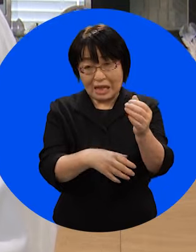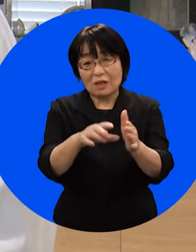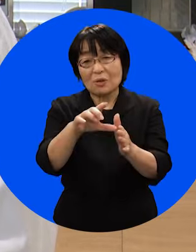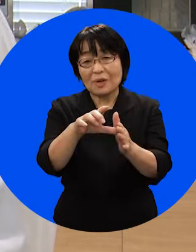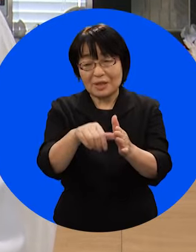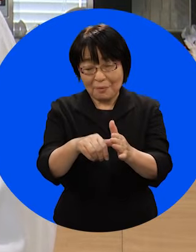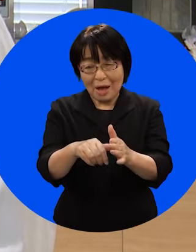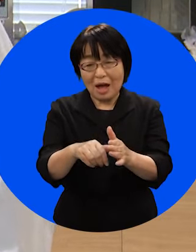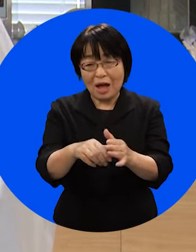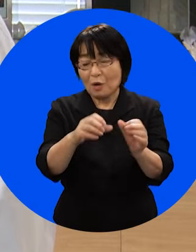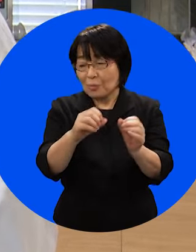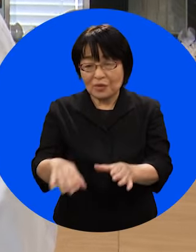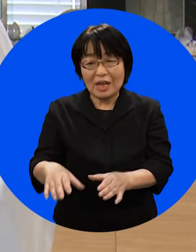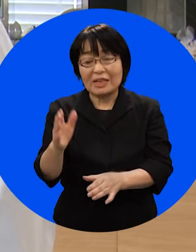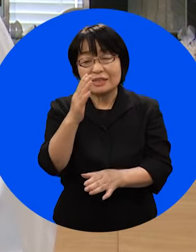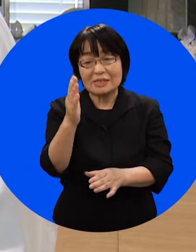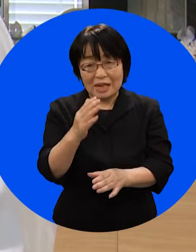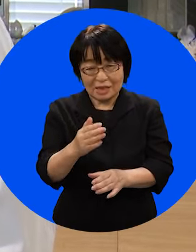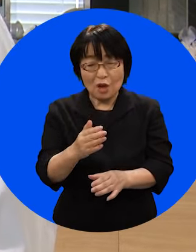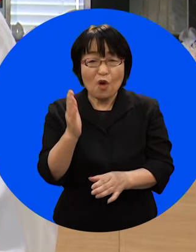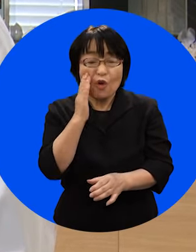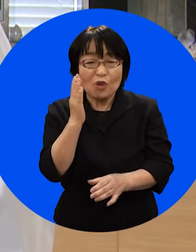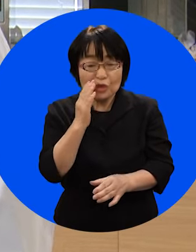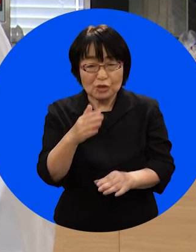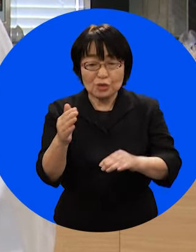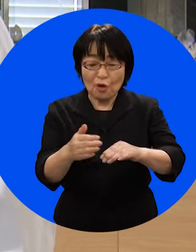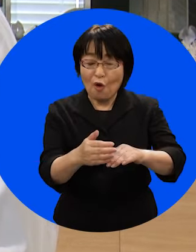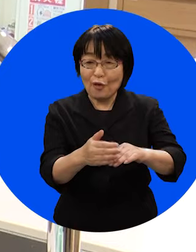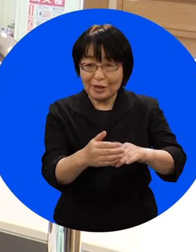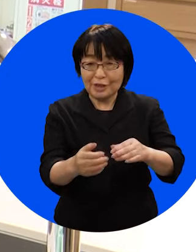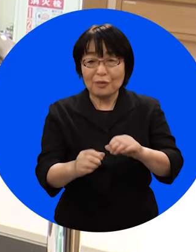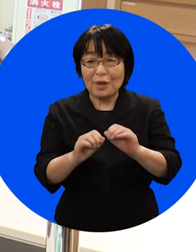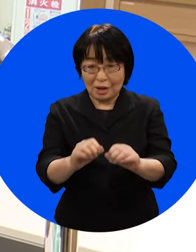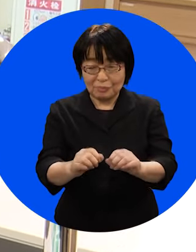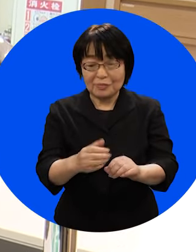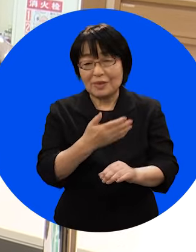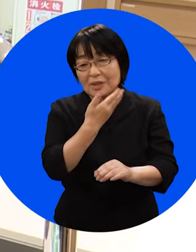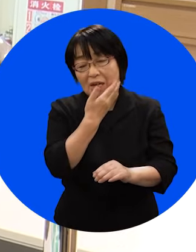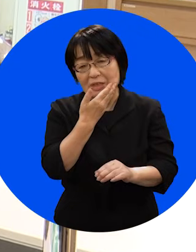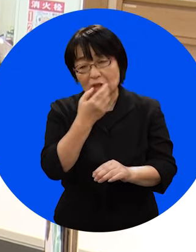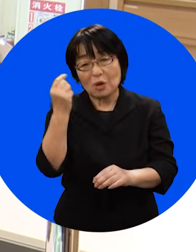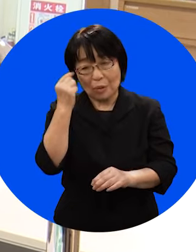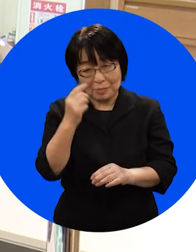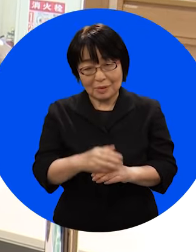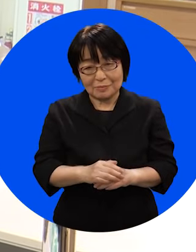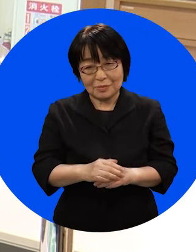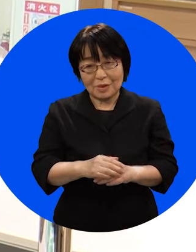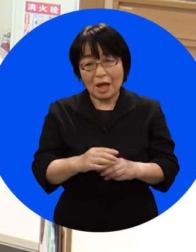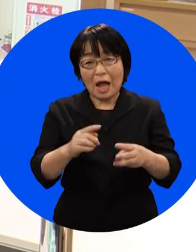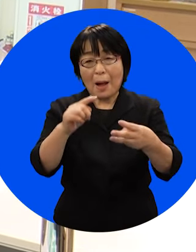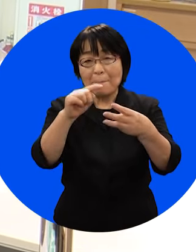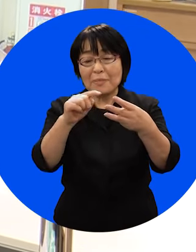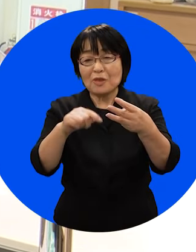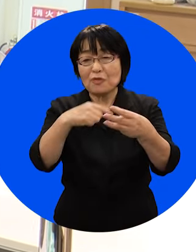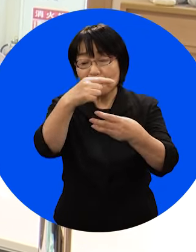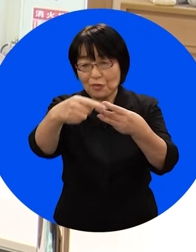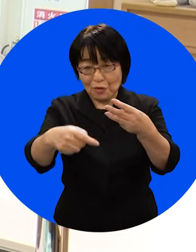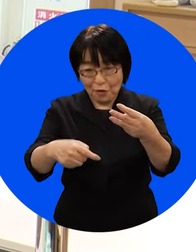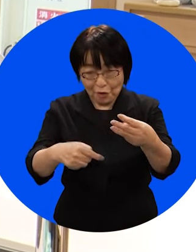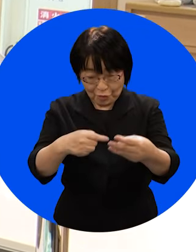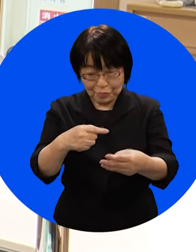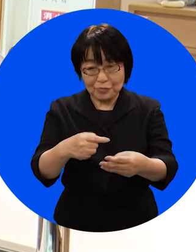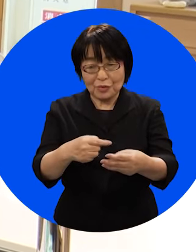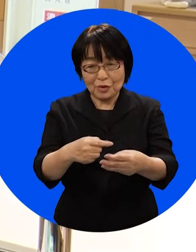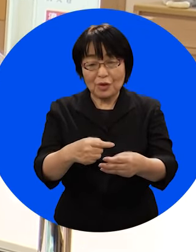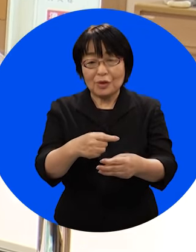召し上がっていただくっていうところがとっても大事だと思います。 3つのお料理すべてに食品ロスを防